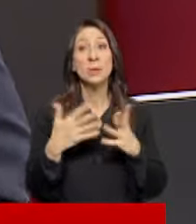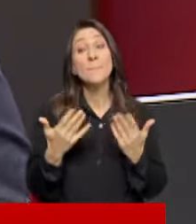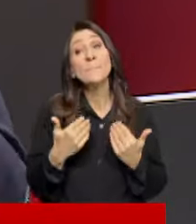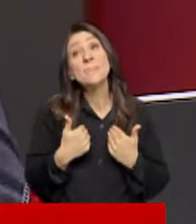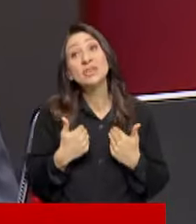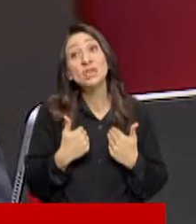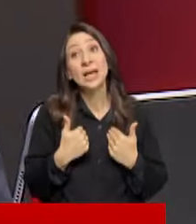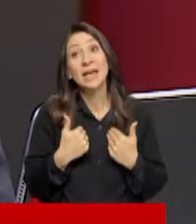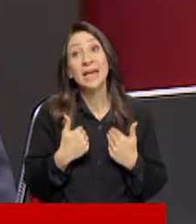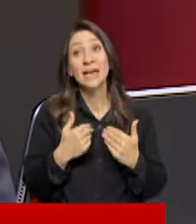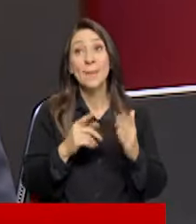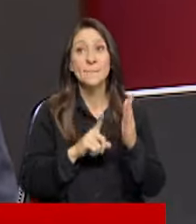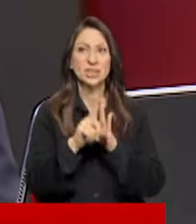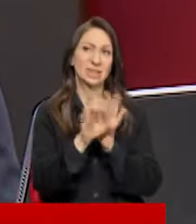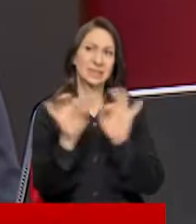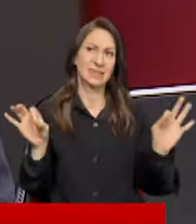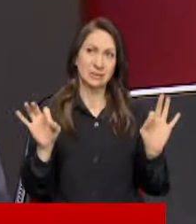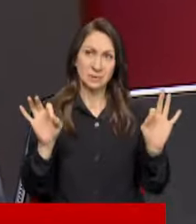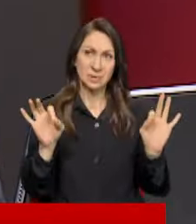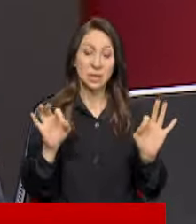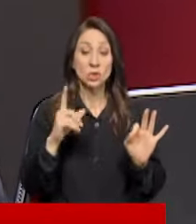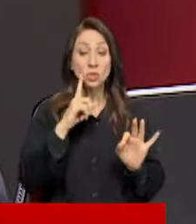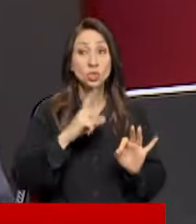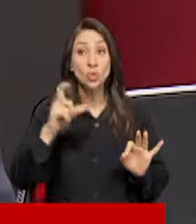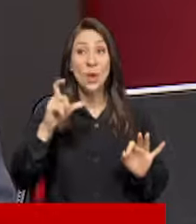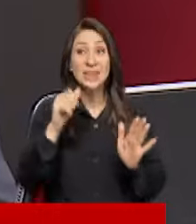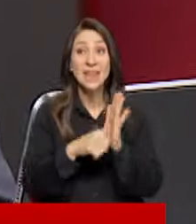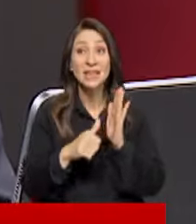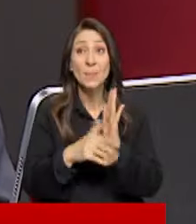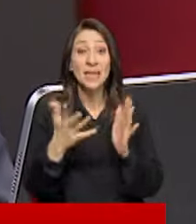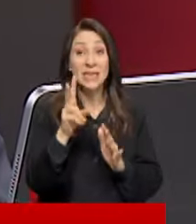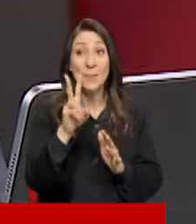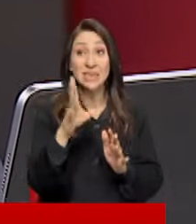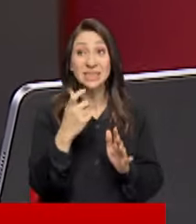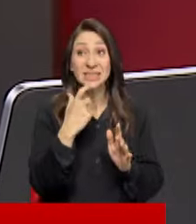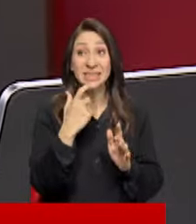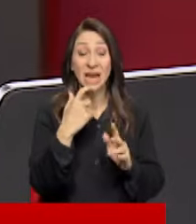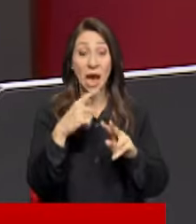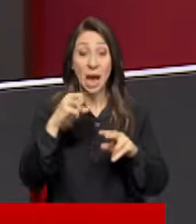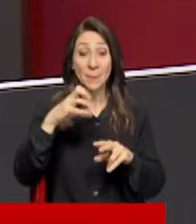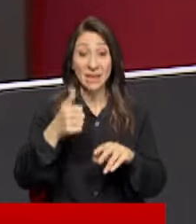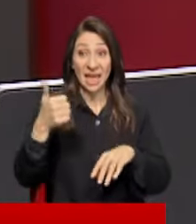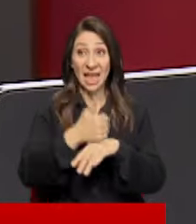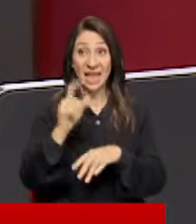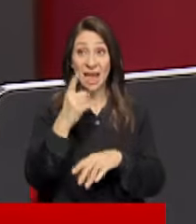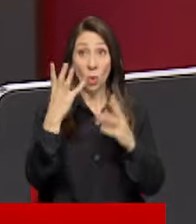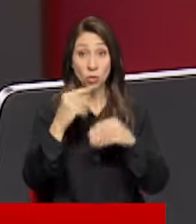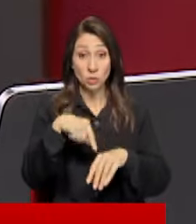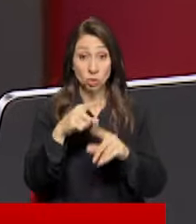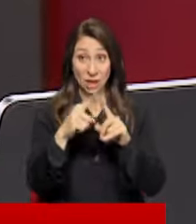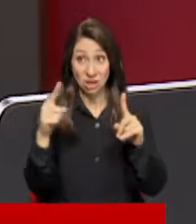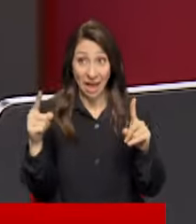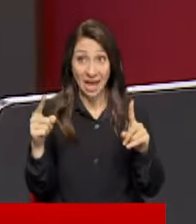bence kesinlikle bir başarısızlık var. Çünkü Cumhuriyet tarihinde belki de 25 yıllık AKP iktidarının olduğu bir